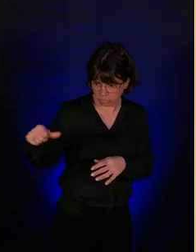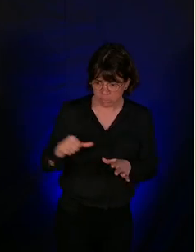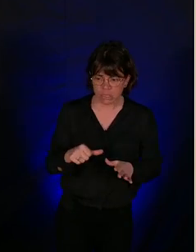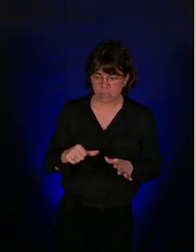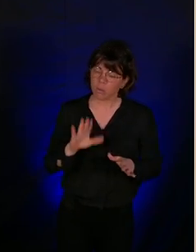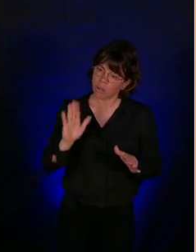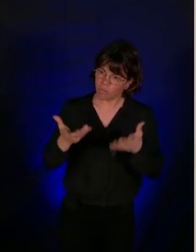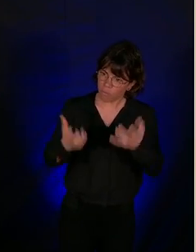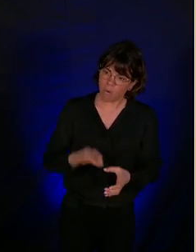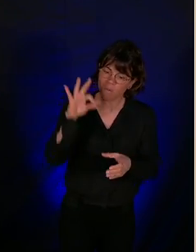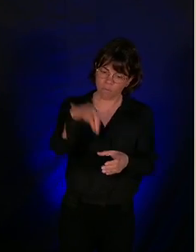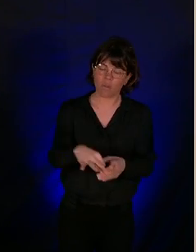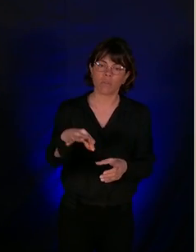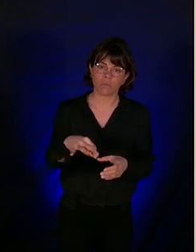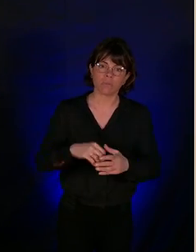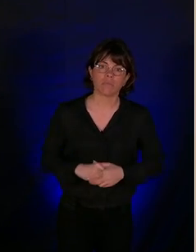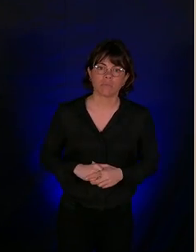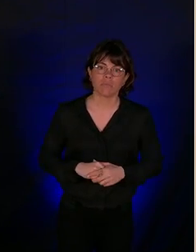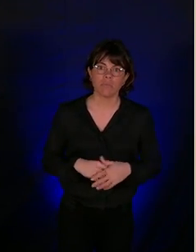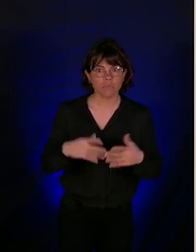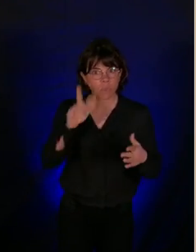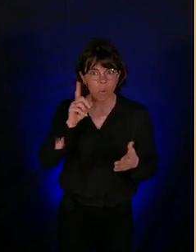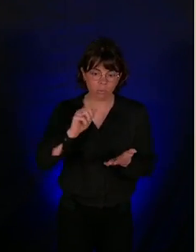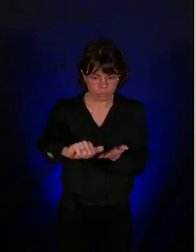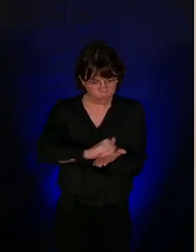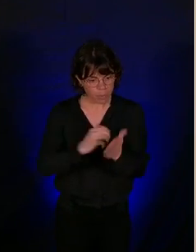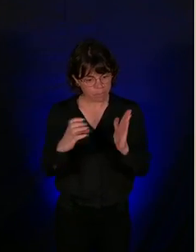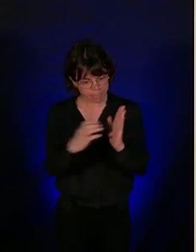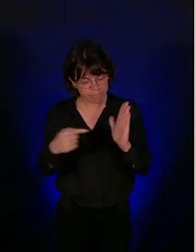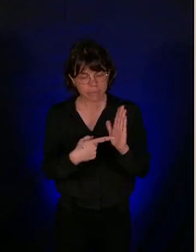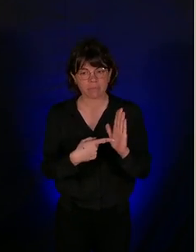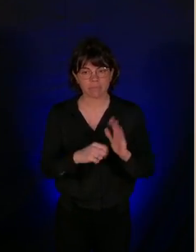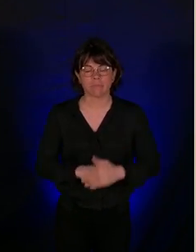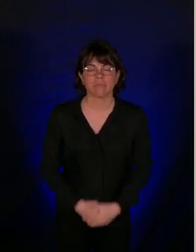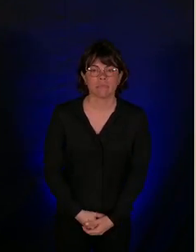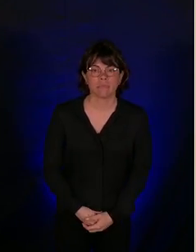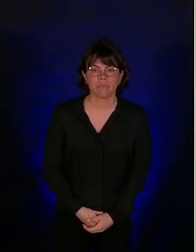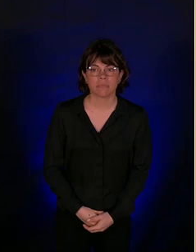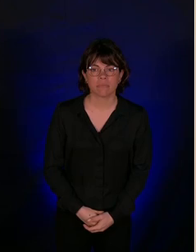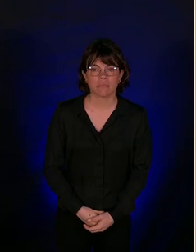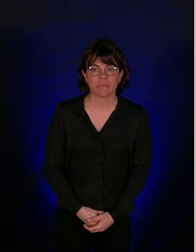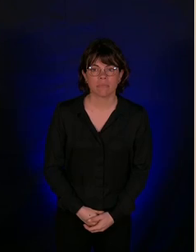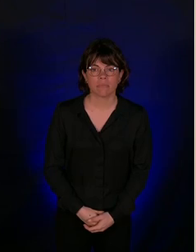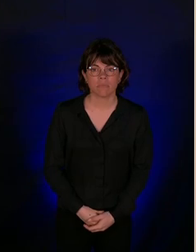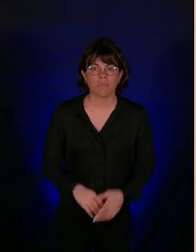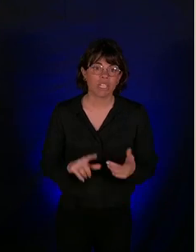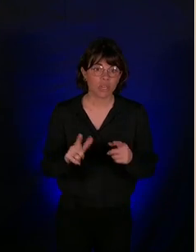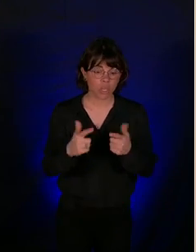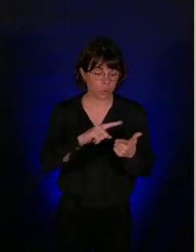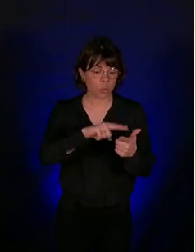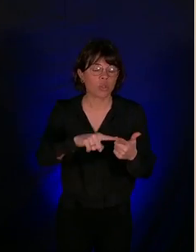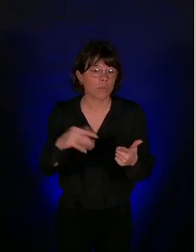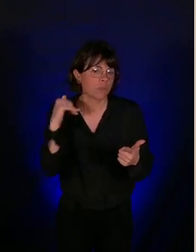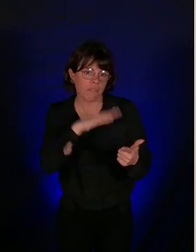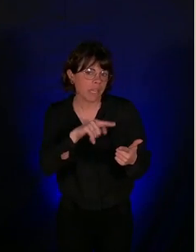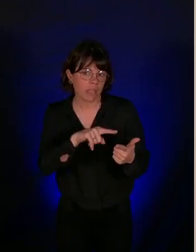ça soit passé au vote pour supprimer cet article j'en ai deux autres donc ça vite